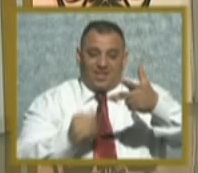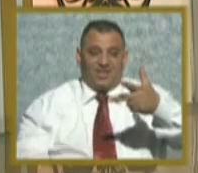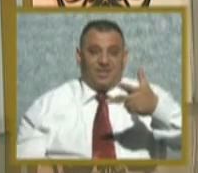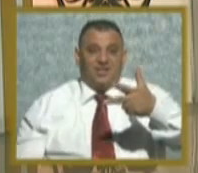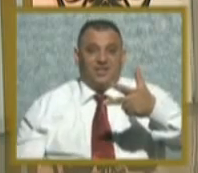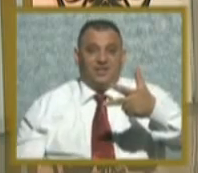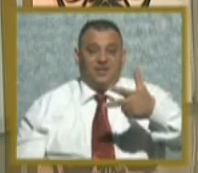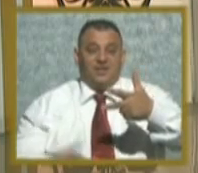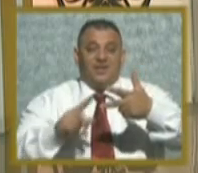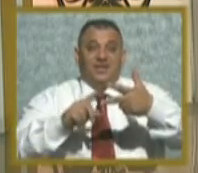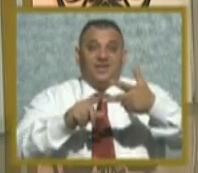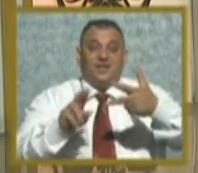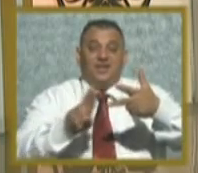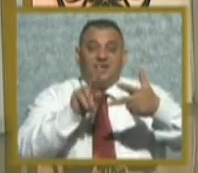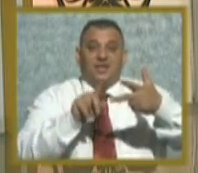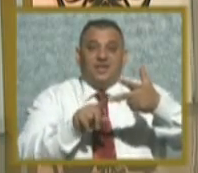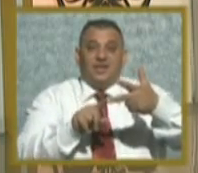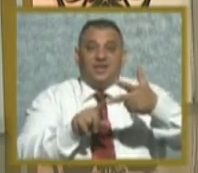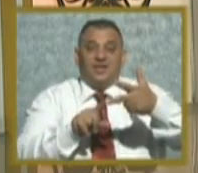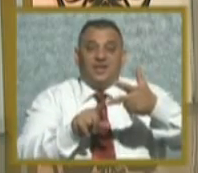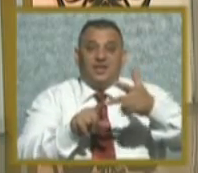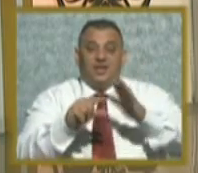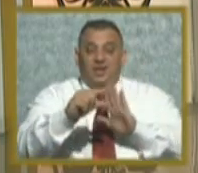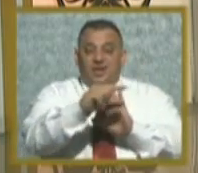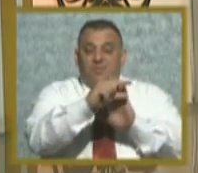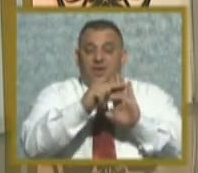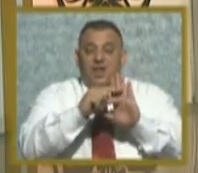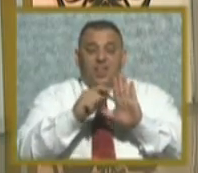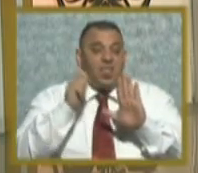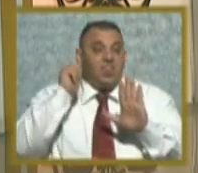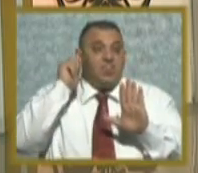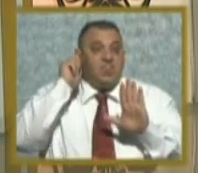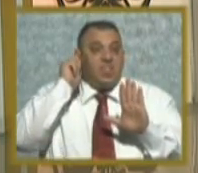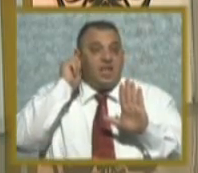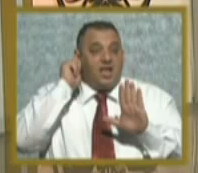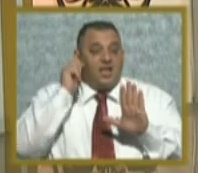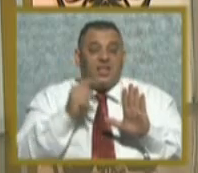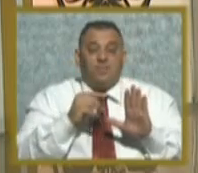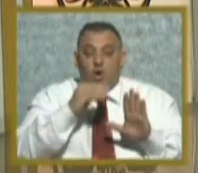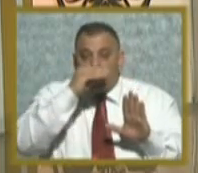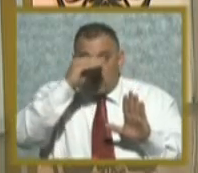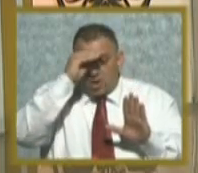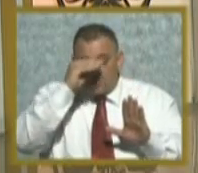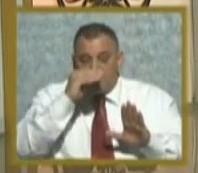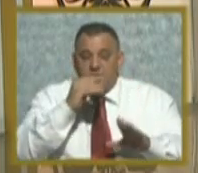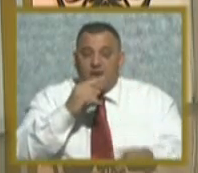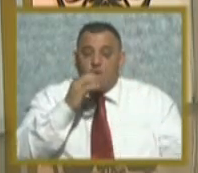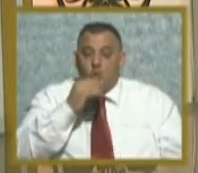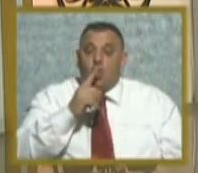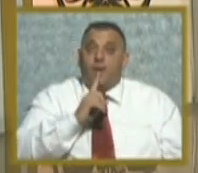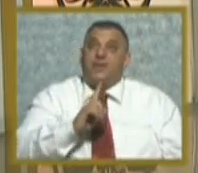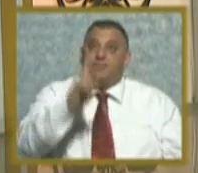تفضلي. شو اسمه في آية التوبة أنا أيام بغلط وبقول بسم الله الرحمن